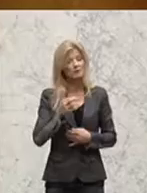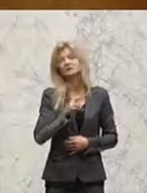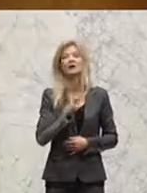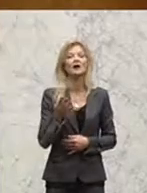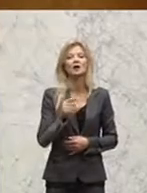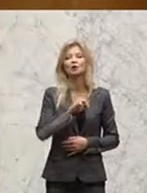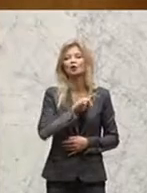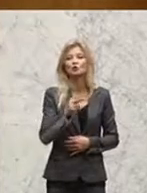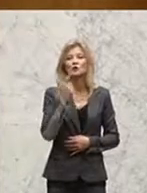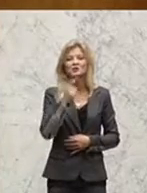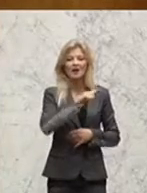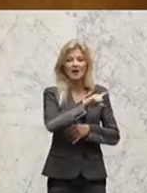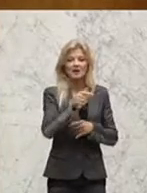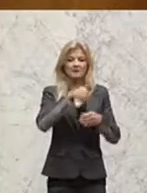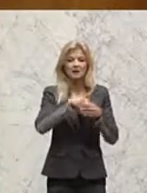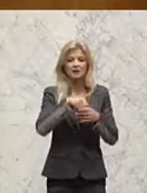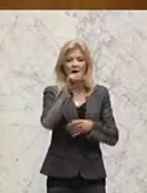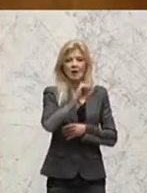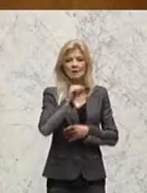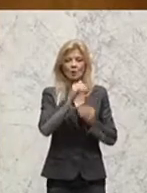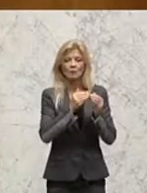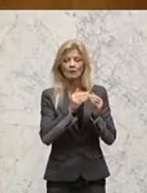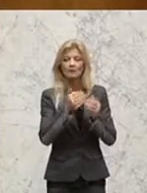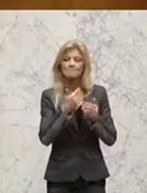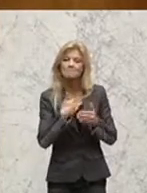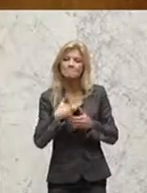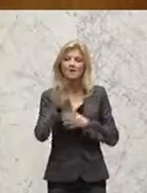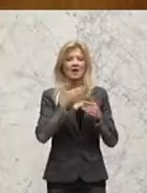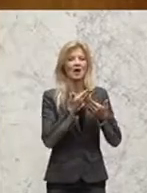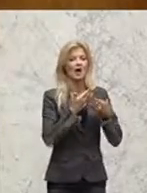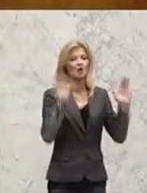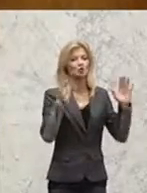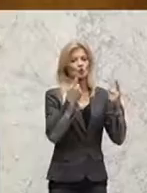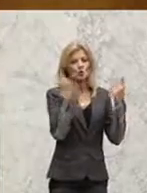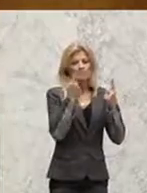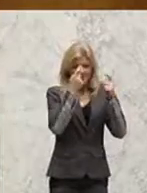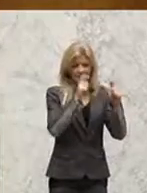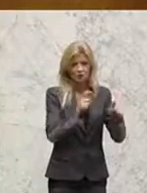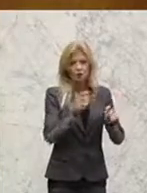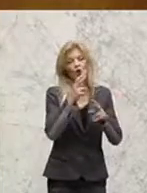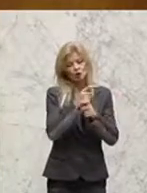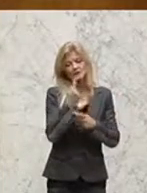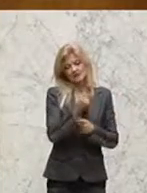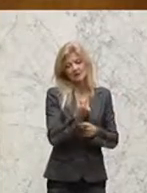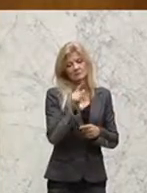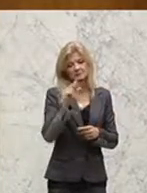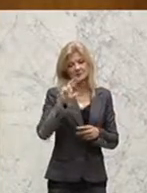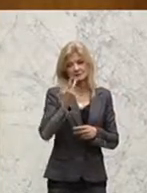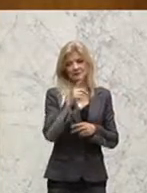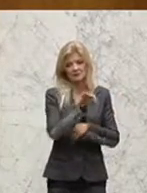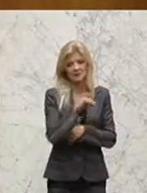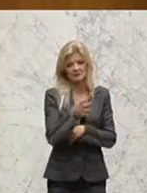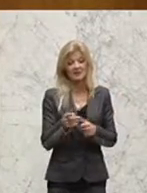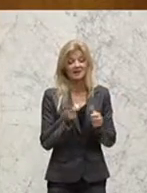Asylwerber als Österreich. Österreich ist hier auf Platz 3. Mit der Öffnung, mit einer weiteren Öffnung